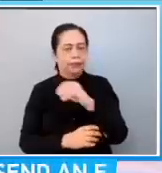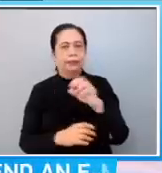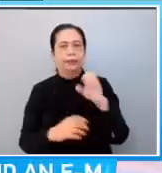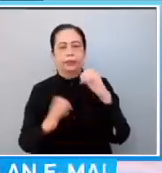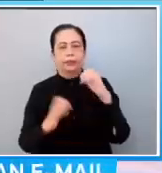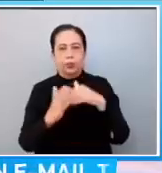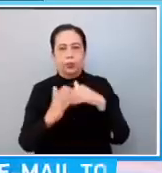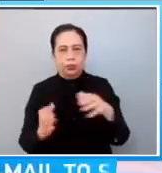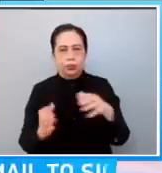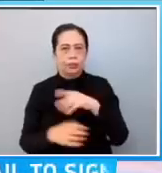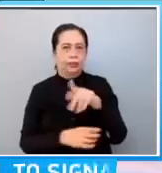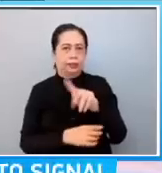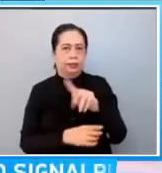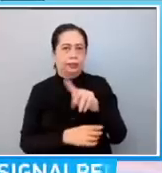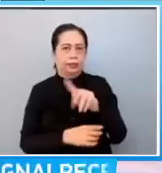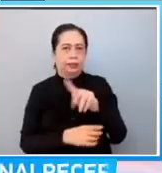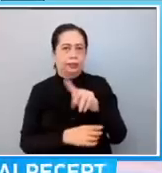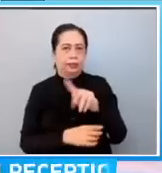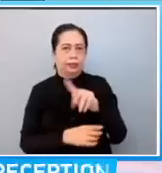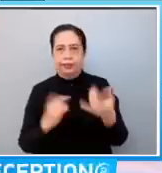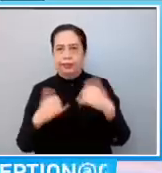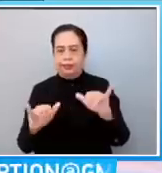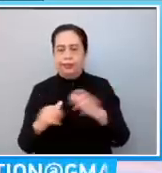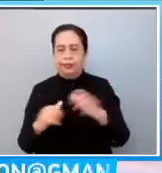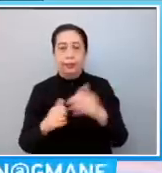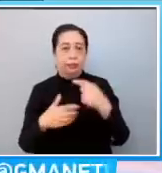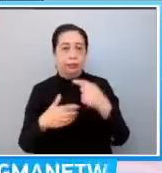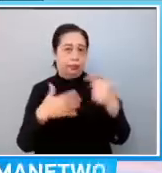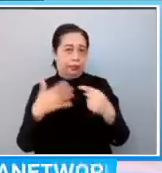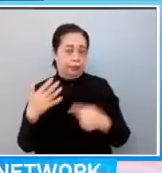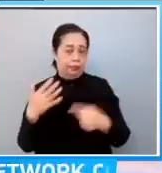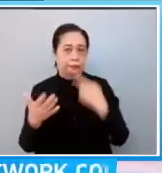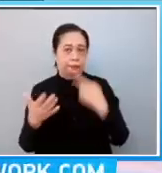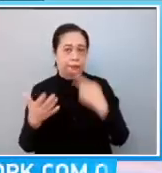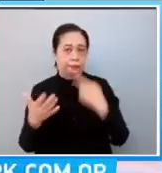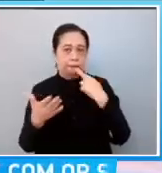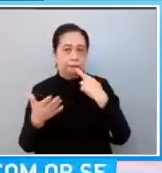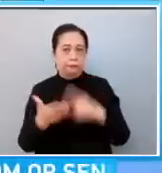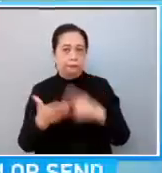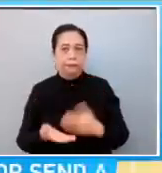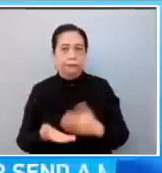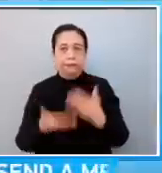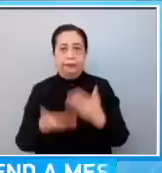with disabilities. Para sa iba pang detalye, may ulat on the spot si Joseph Morong.